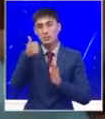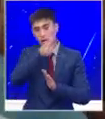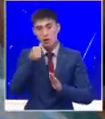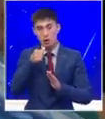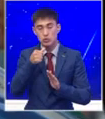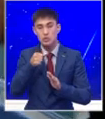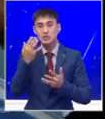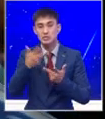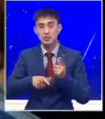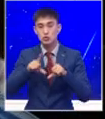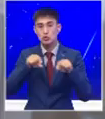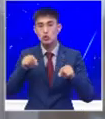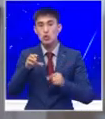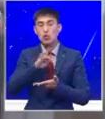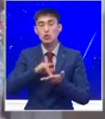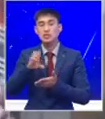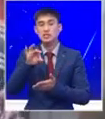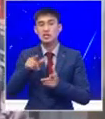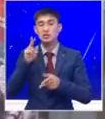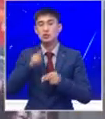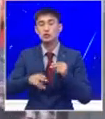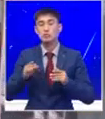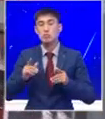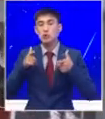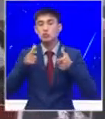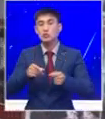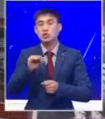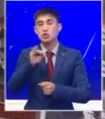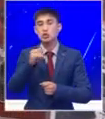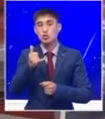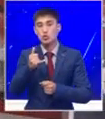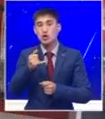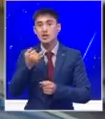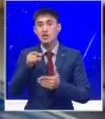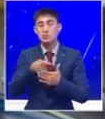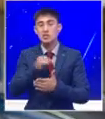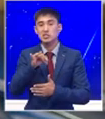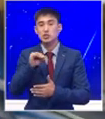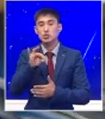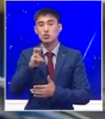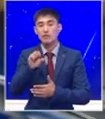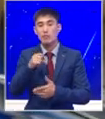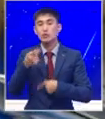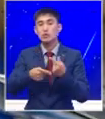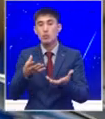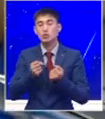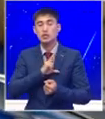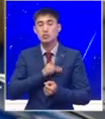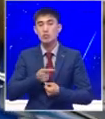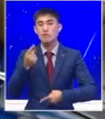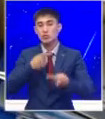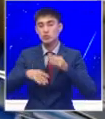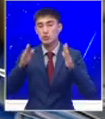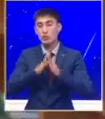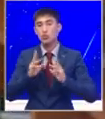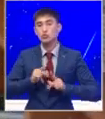школу имени ансара в городе Саркандский государственный университет имени Илья са жансугурова а после получения диплома вернулась домой и